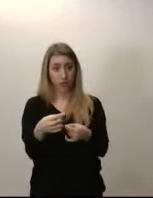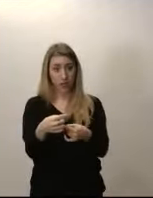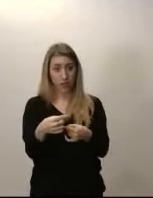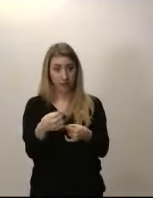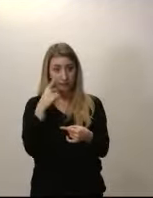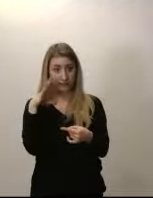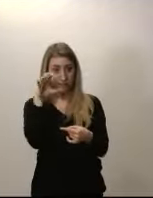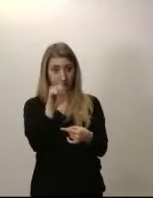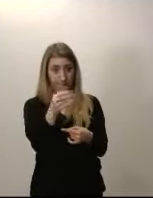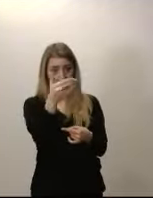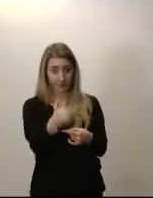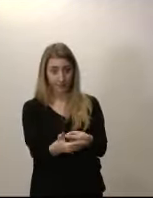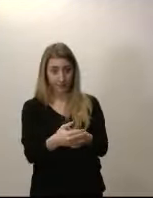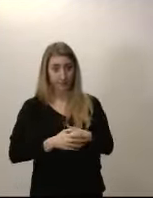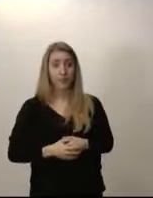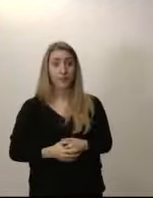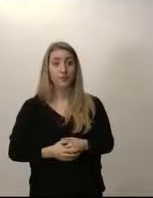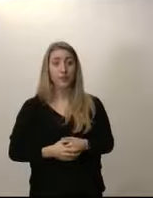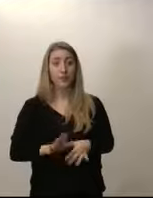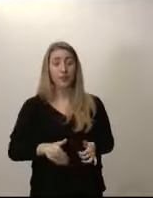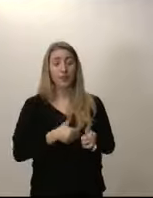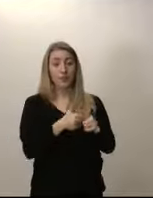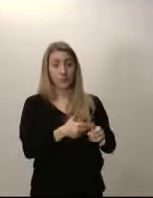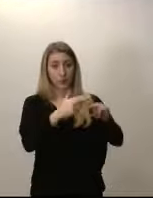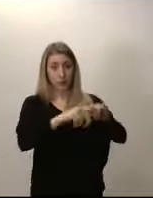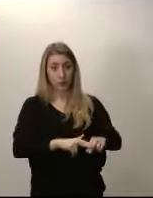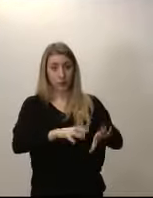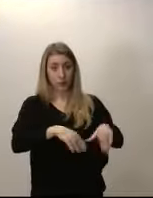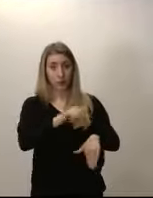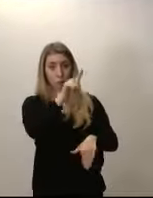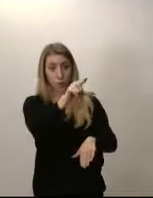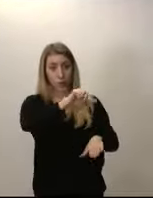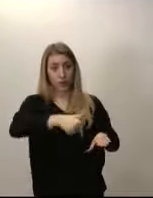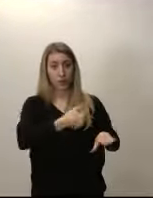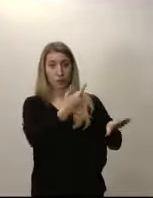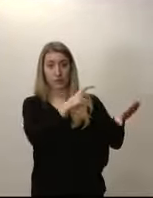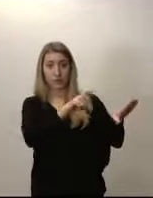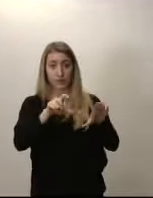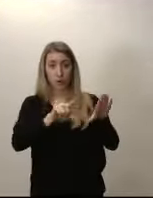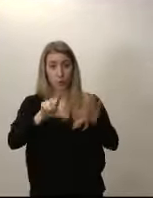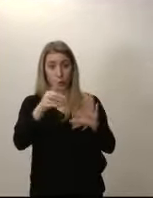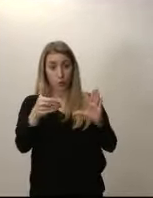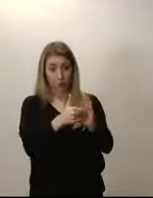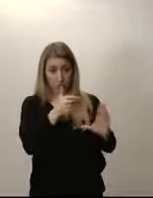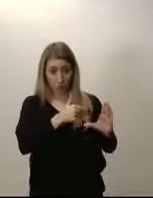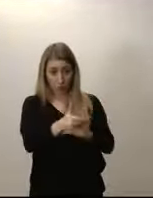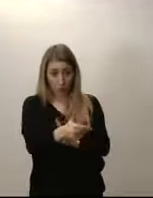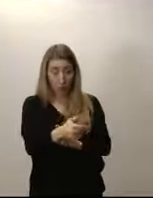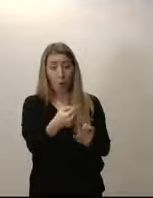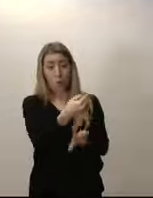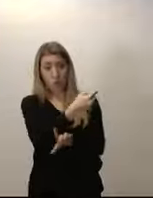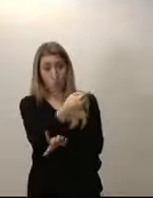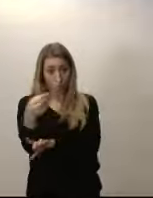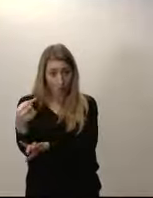que vous avez devant les yeux. Donc on repart de l'excédent de fonctionnement de 2 772 000, moins